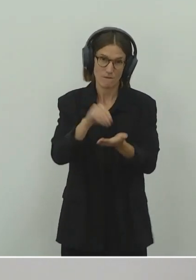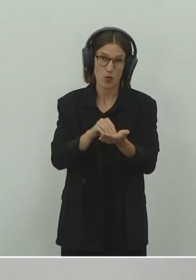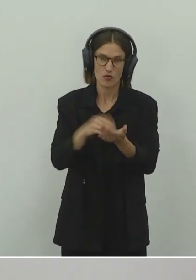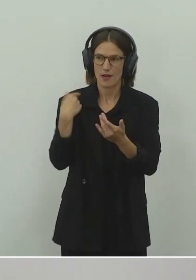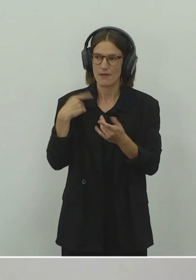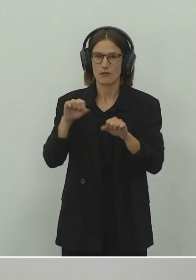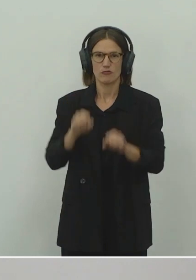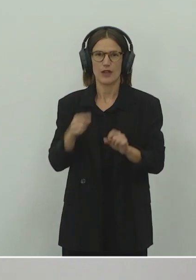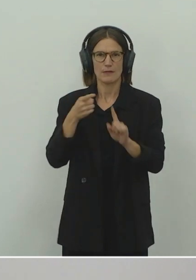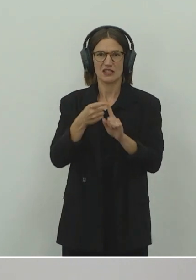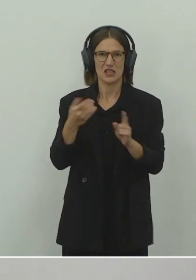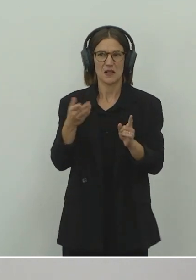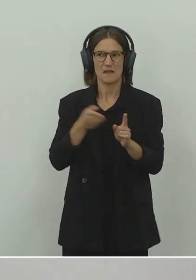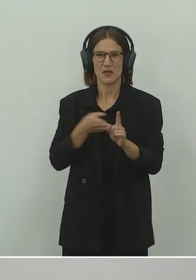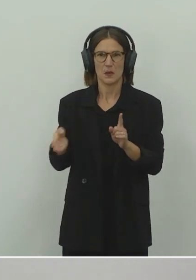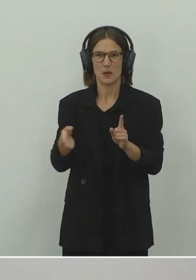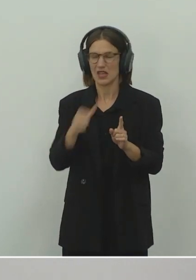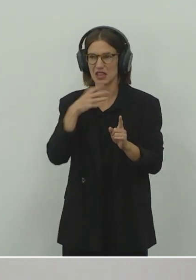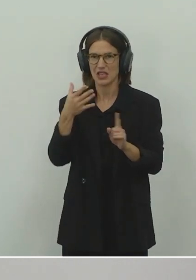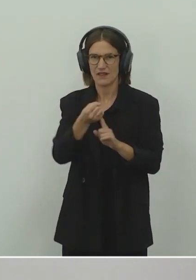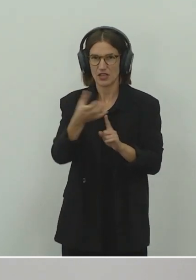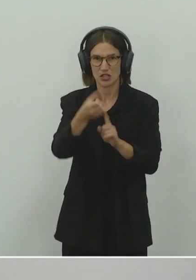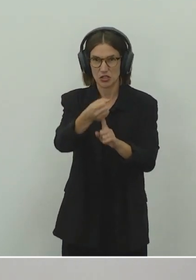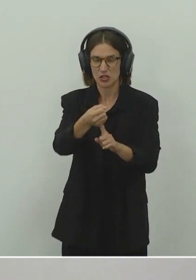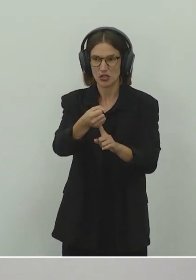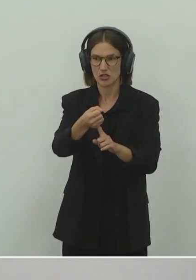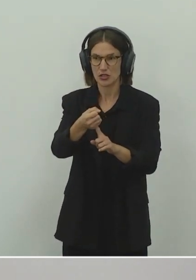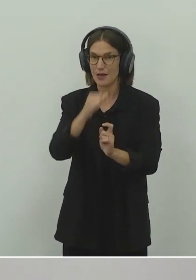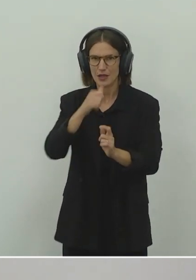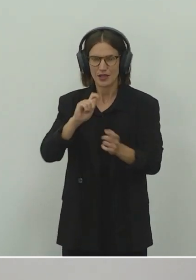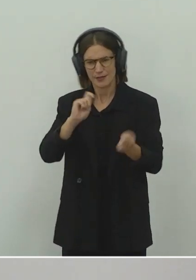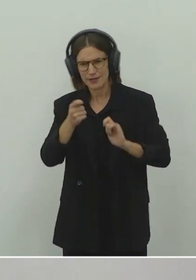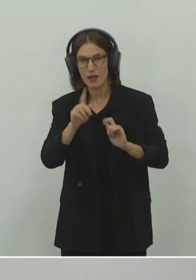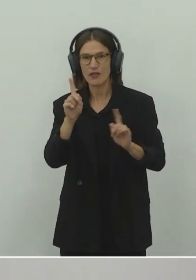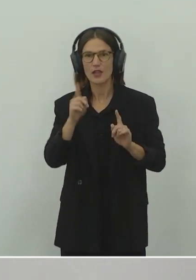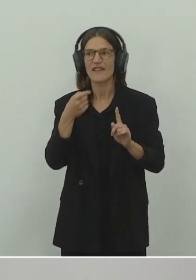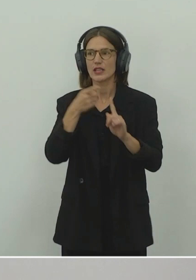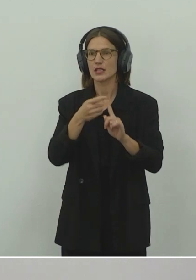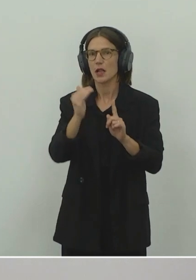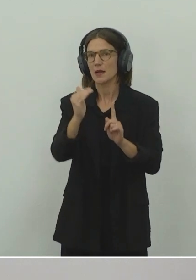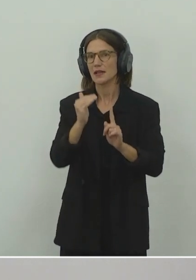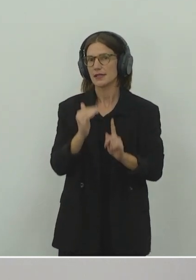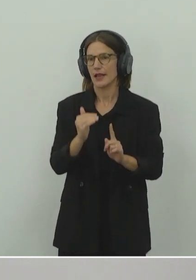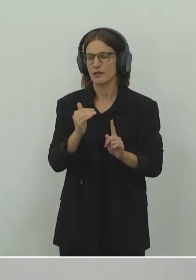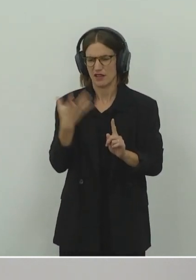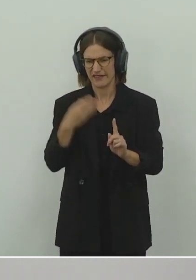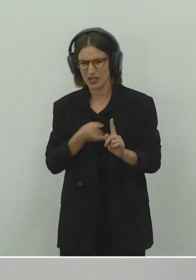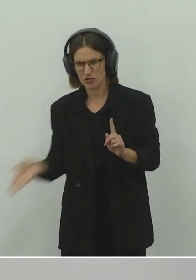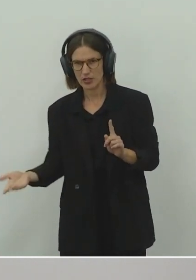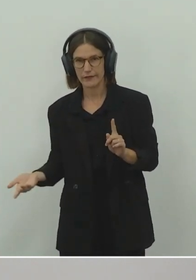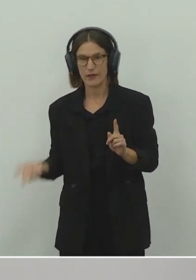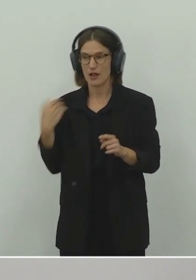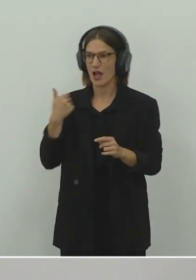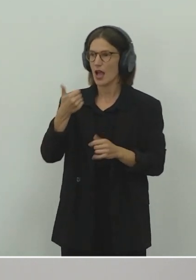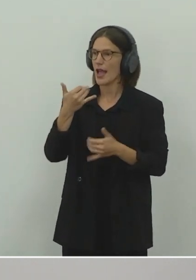Strategie geändert, sondern einfach die Ziele gesenkt und wieder verfehlt. Da waren wir mal bei 1000 geförderten Mietwohnungen